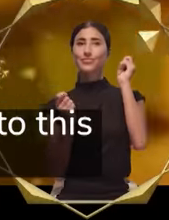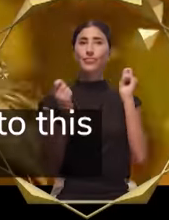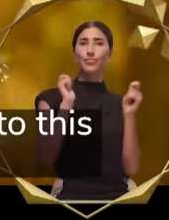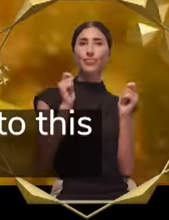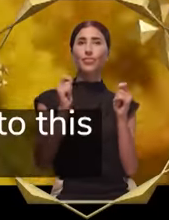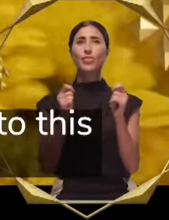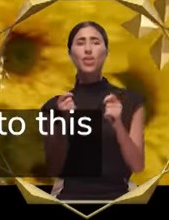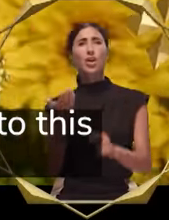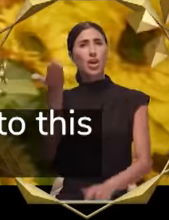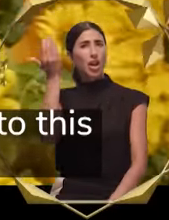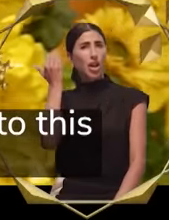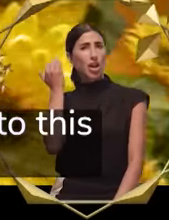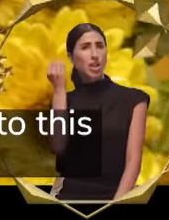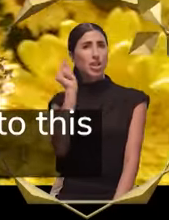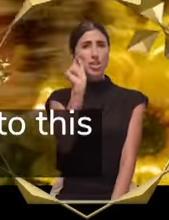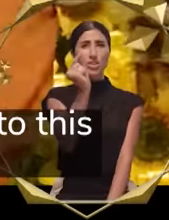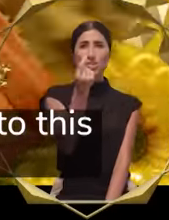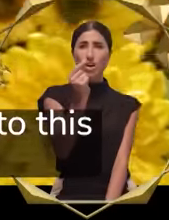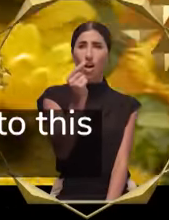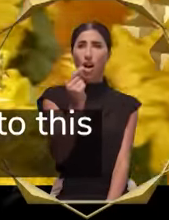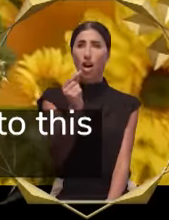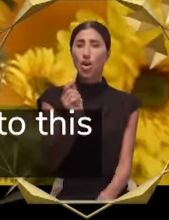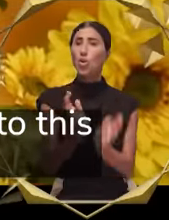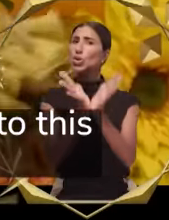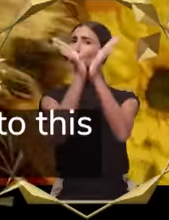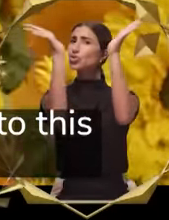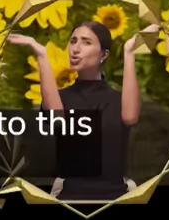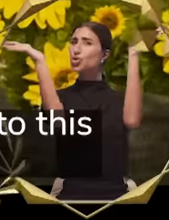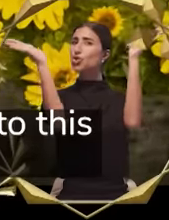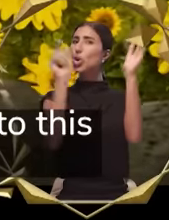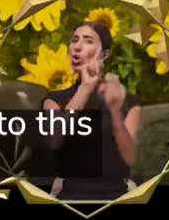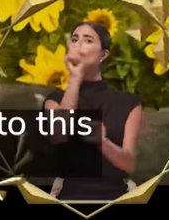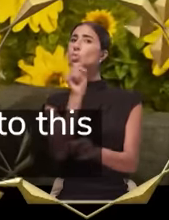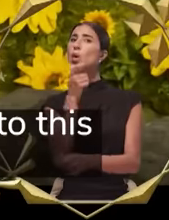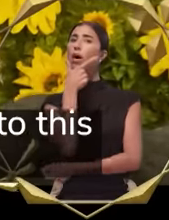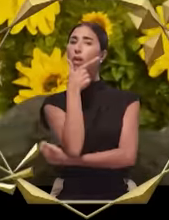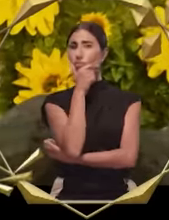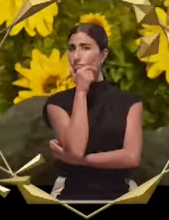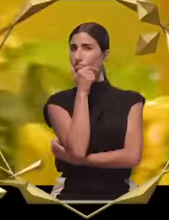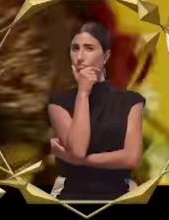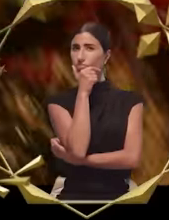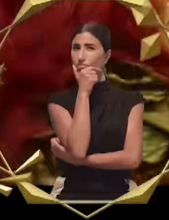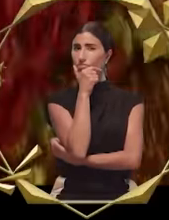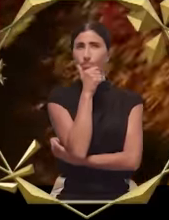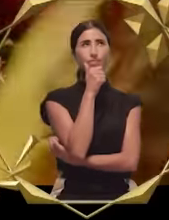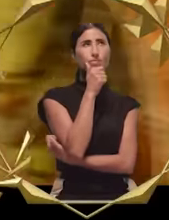أكنت صغيرة أم جئت على الدنيا شجرة